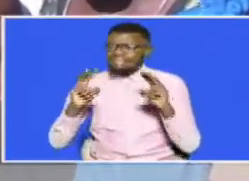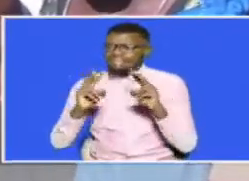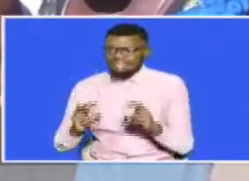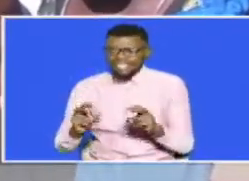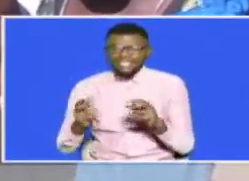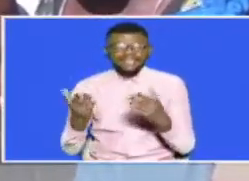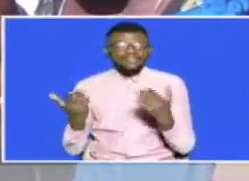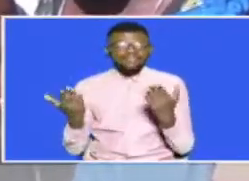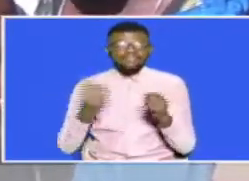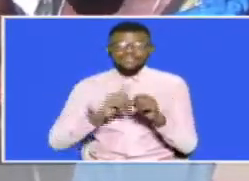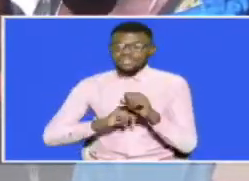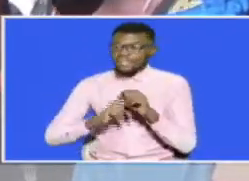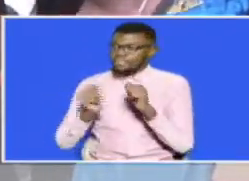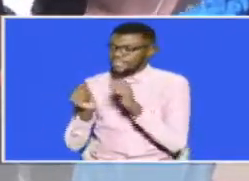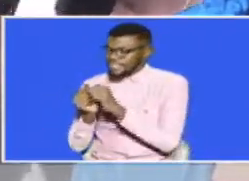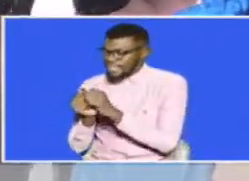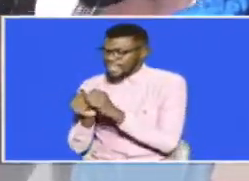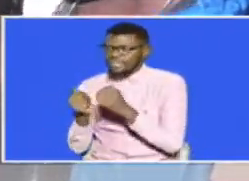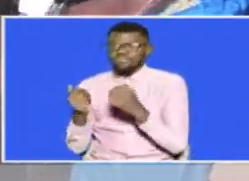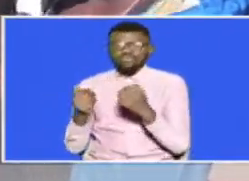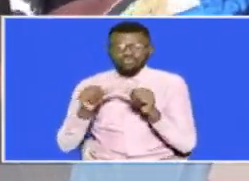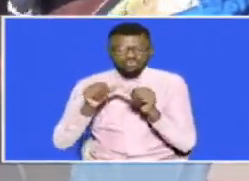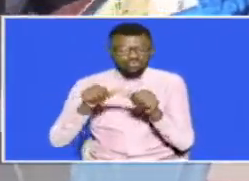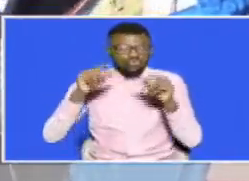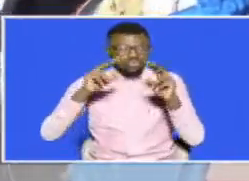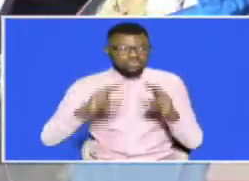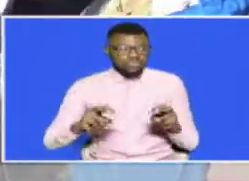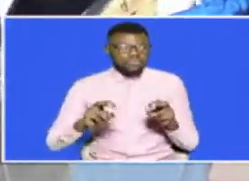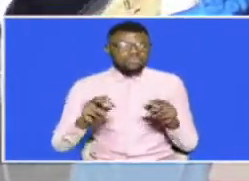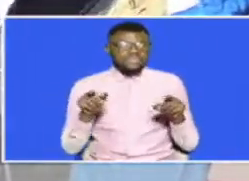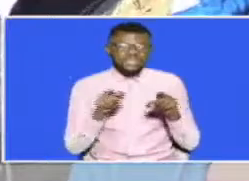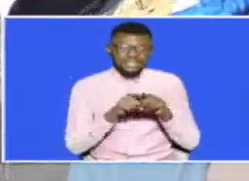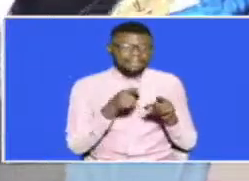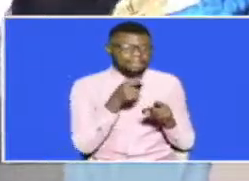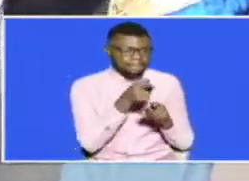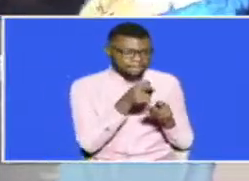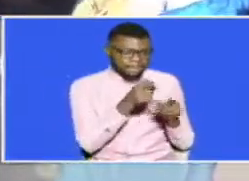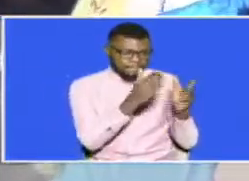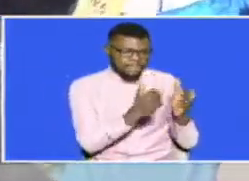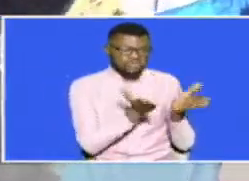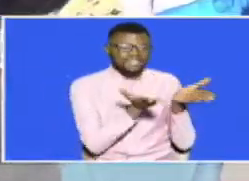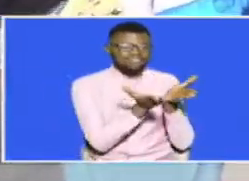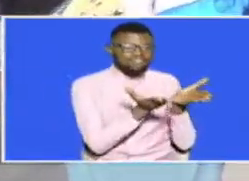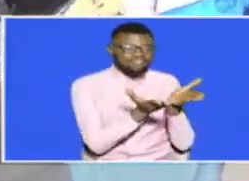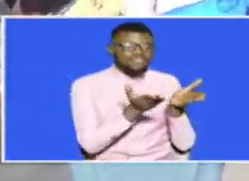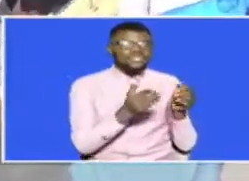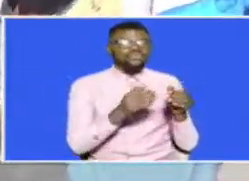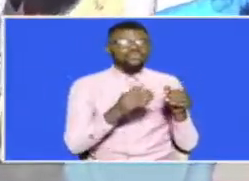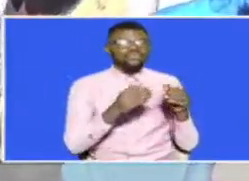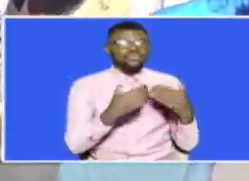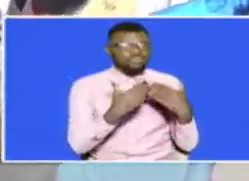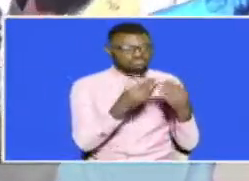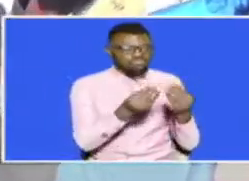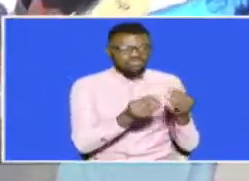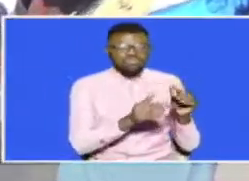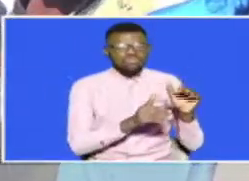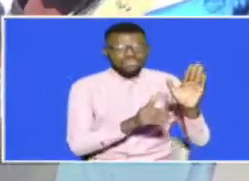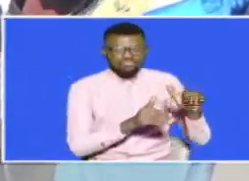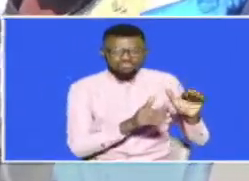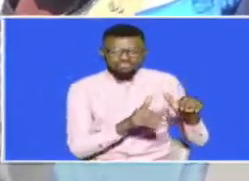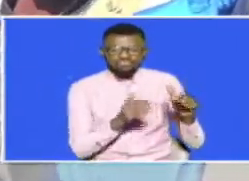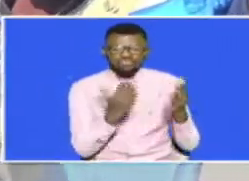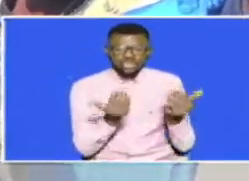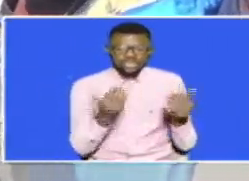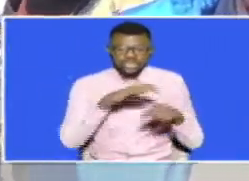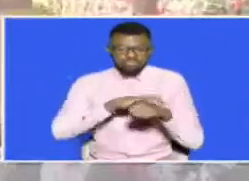tukatafuta hadi mwendo wa saa 4 hivi ndipo tukaenda kumwangalia huyo mfanyikazi mahali alikuwa, atuambie mahali amepeleka watoto,